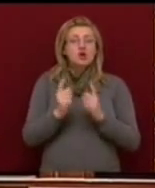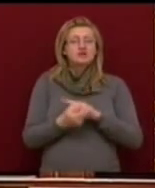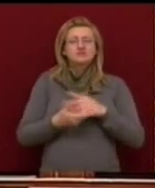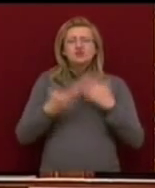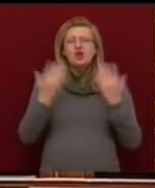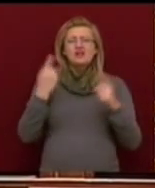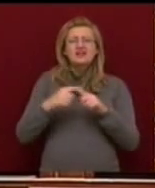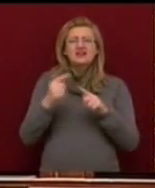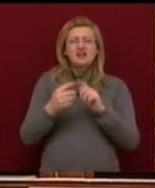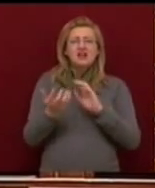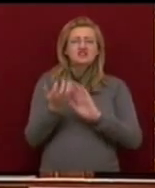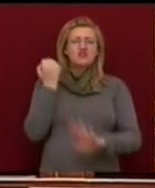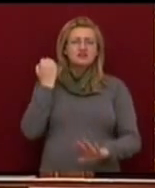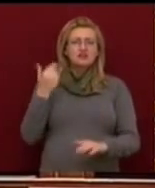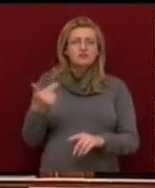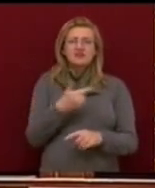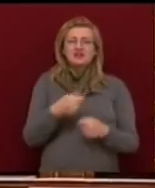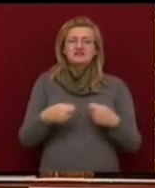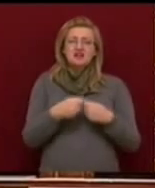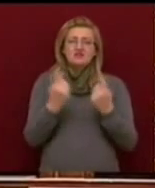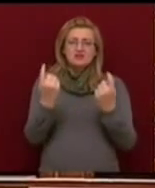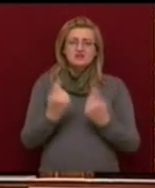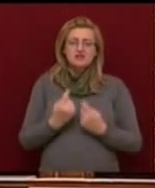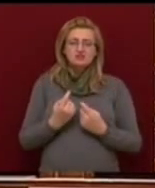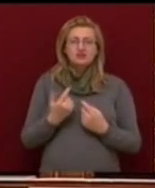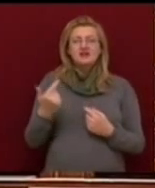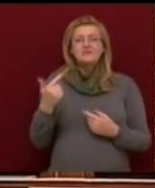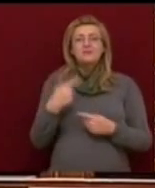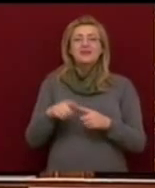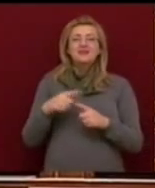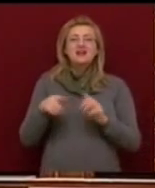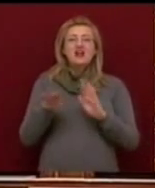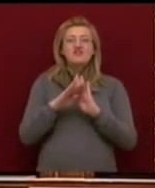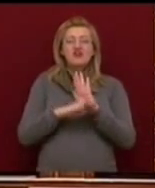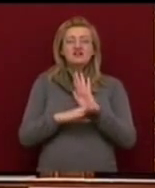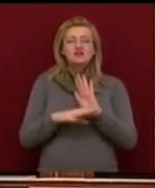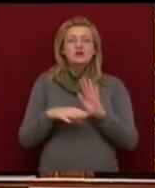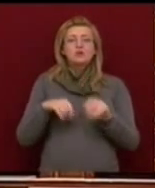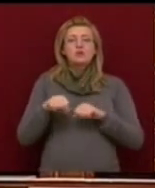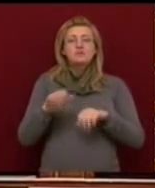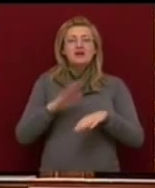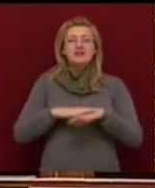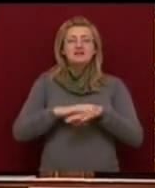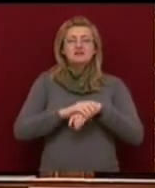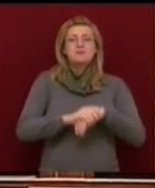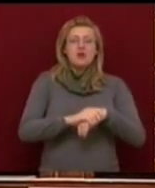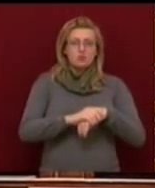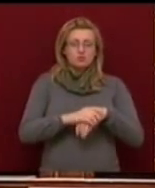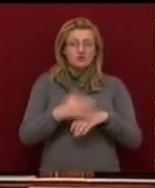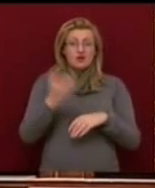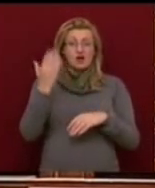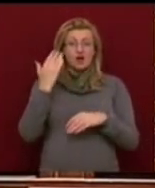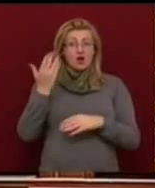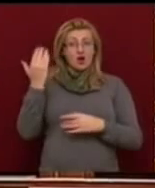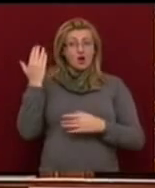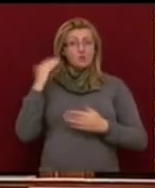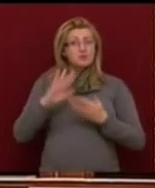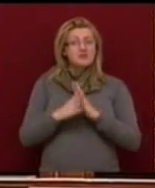hitelt vettek fel mindkét szervezettől. A hitel feltételei megkötötték a kormány kezét. Ha akkor minden maradt